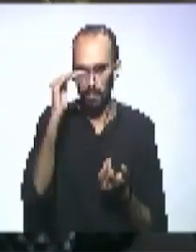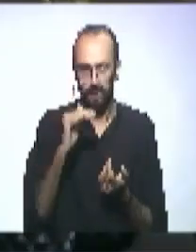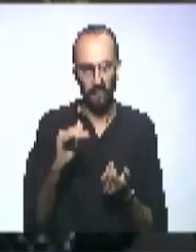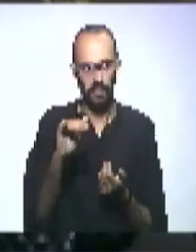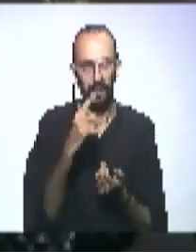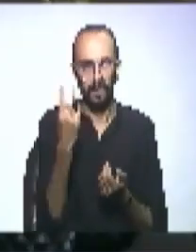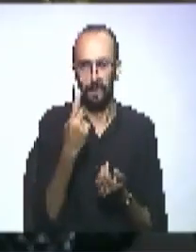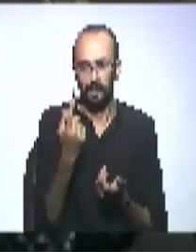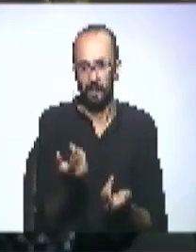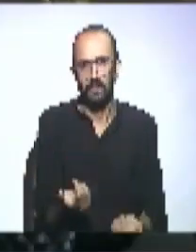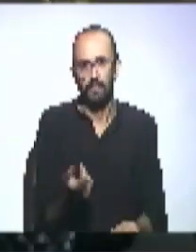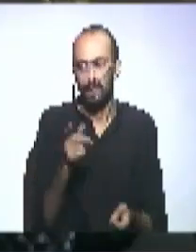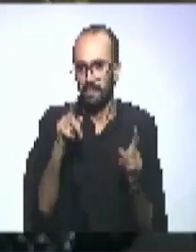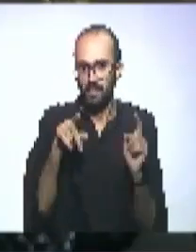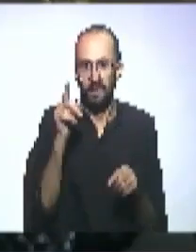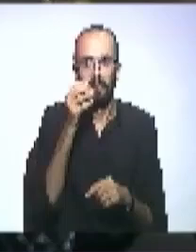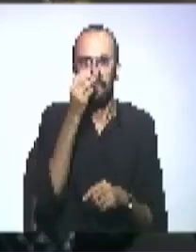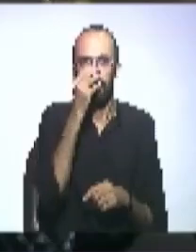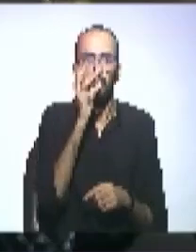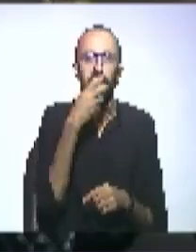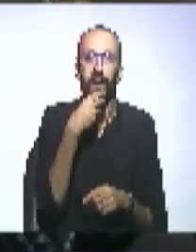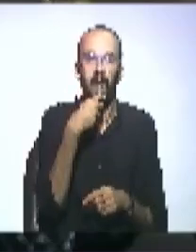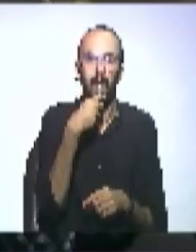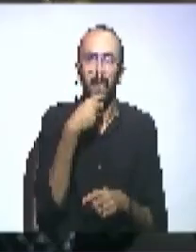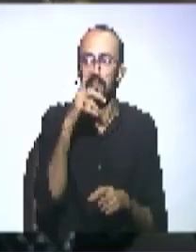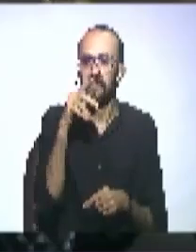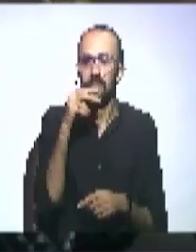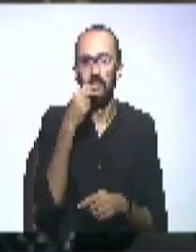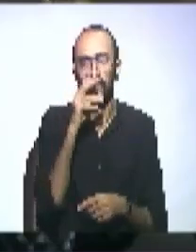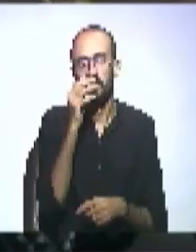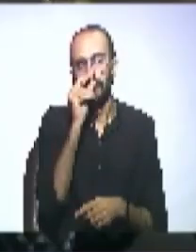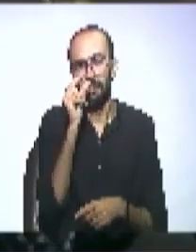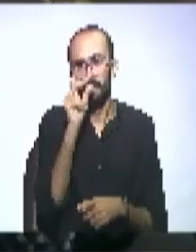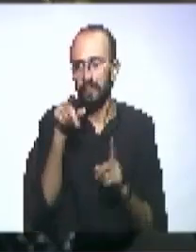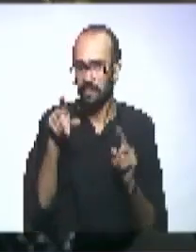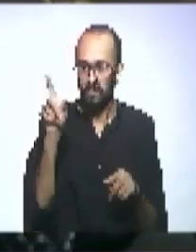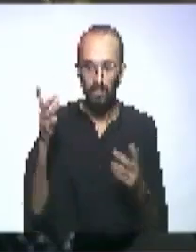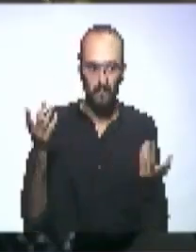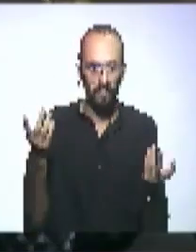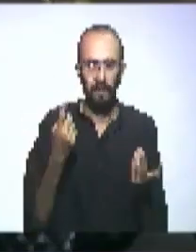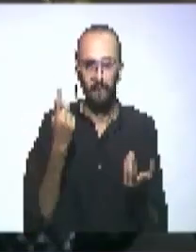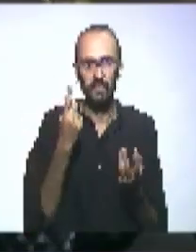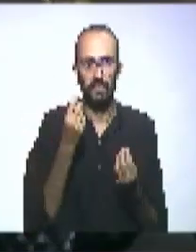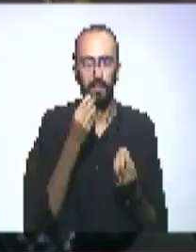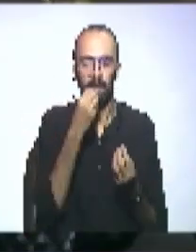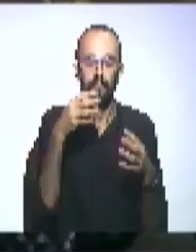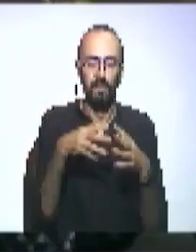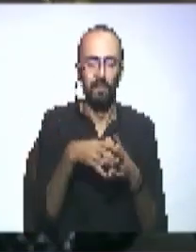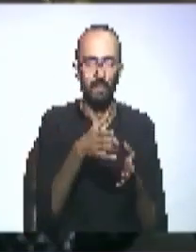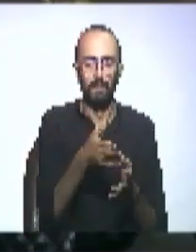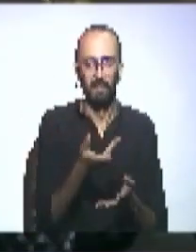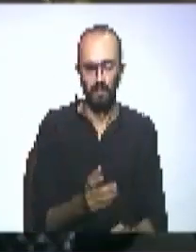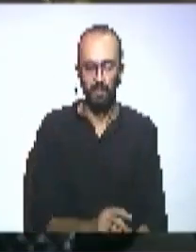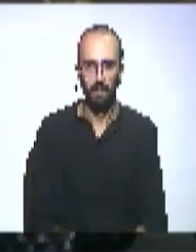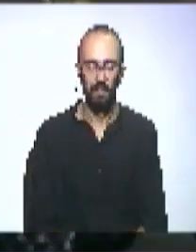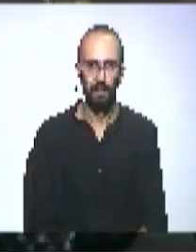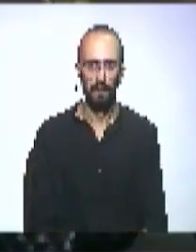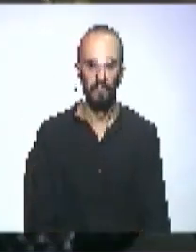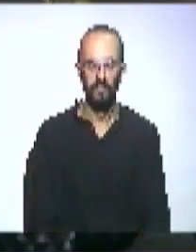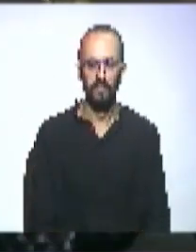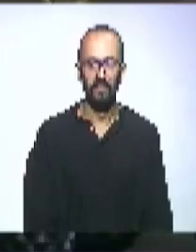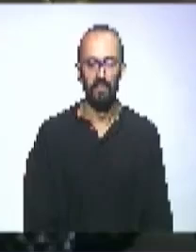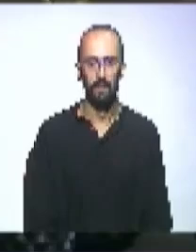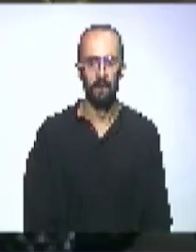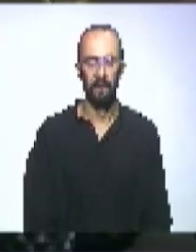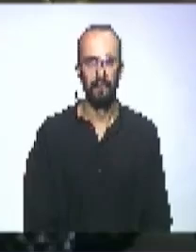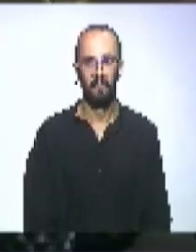يكونوا ما بيحبوش ياكلوا التفاح، ما بيحبوش ياكلوا البيض، ما بيحبوش ياكلوا اي حاجة من الحاجات اللي احنا بنعملها دي. بس يا دكتور، حلو ان احنا ننفذها